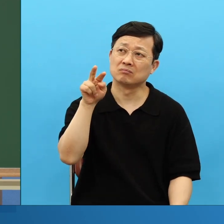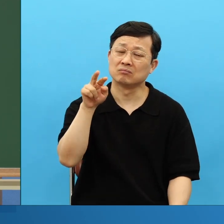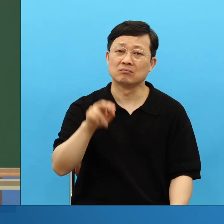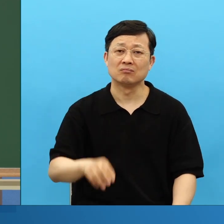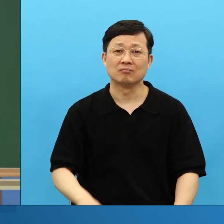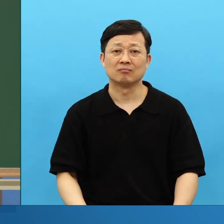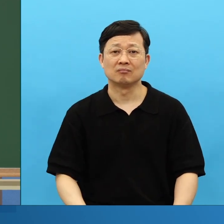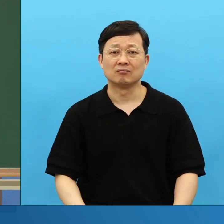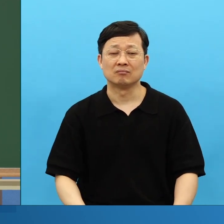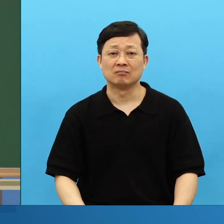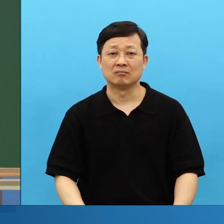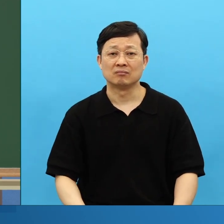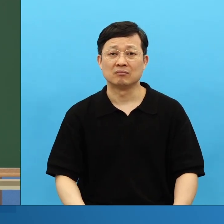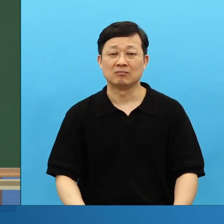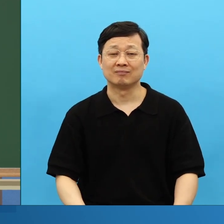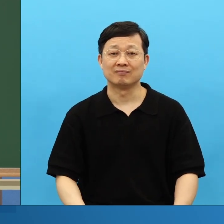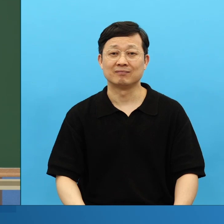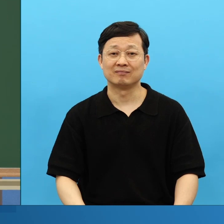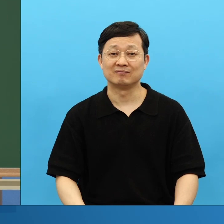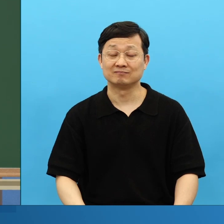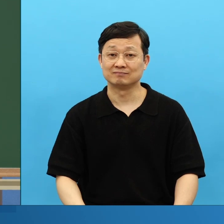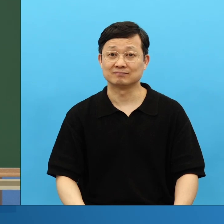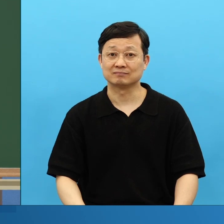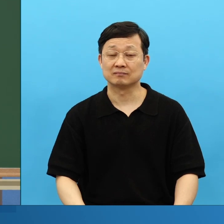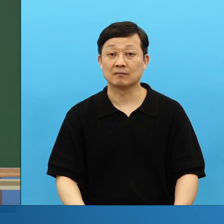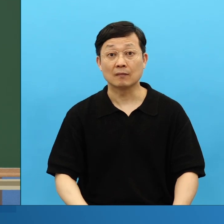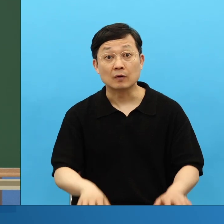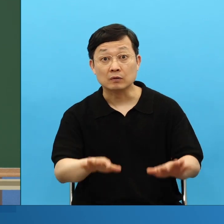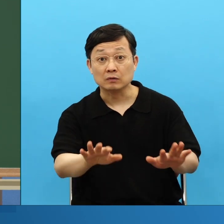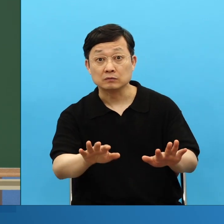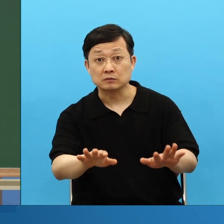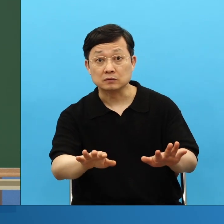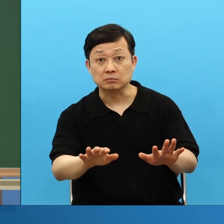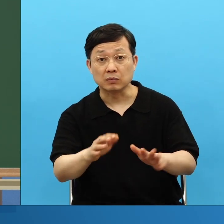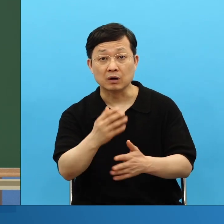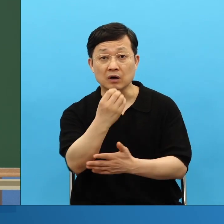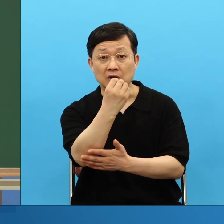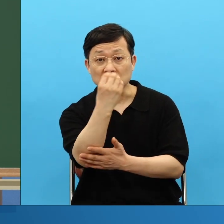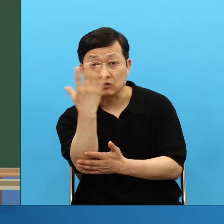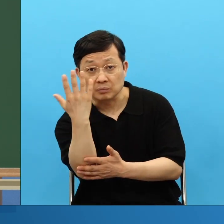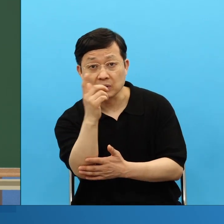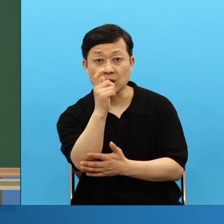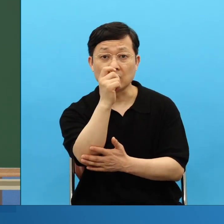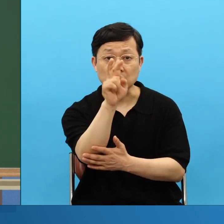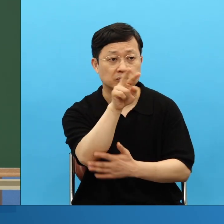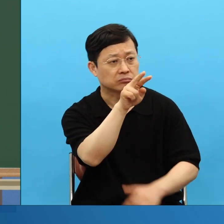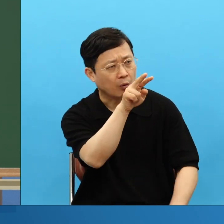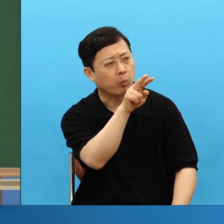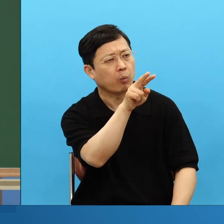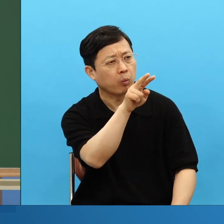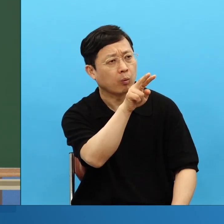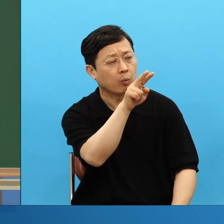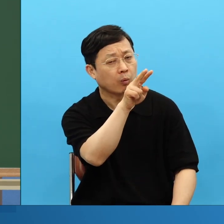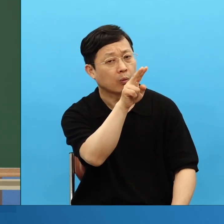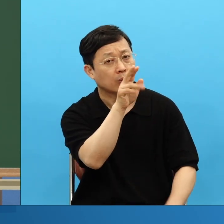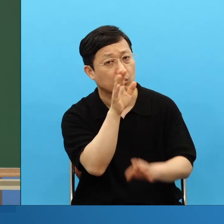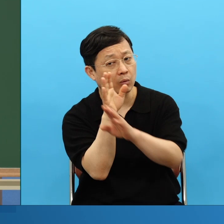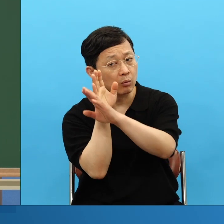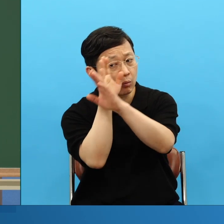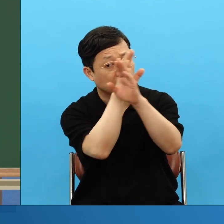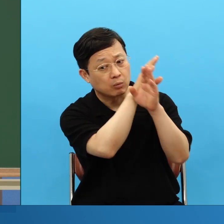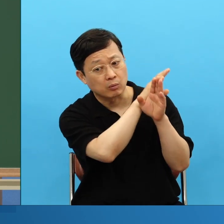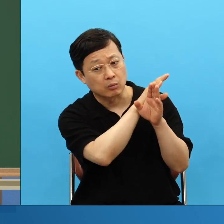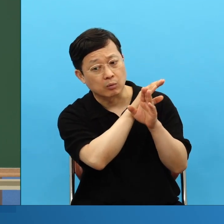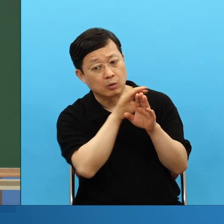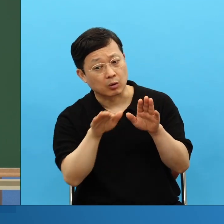지금 일어나는 사건들도 지금 거의 언론에 나와서 그렇지 사실은 우리가